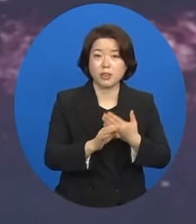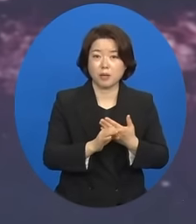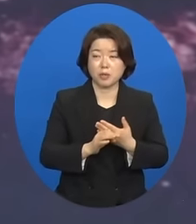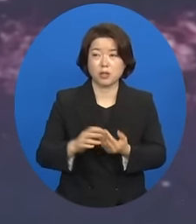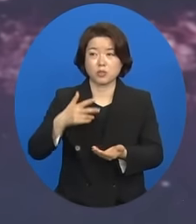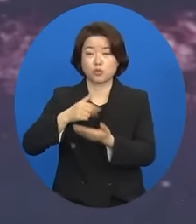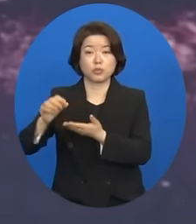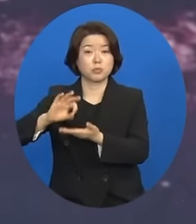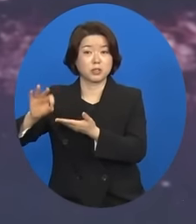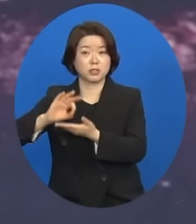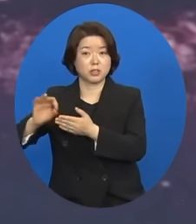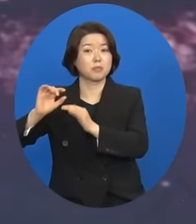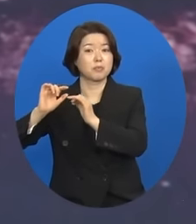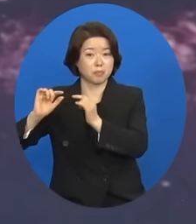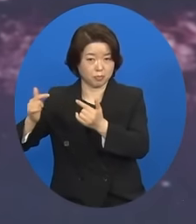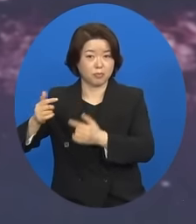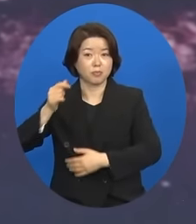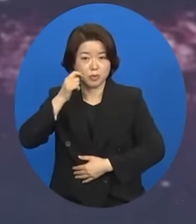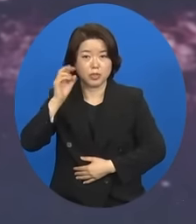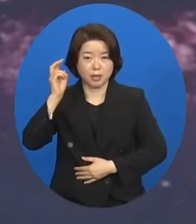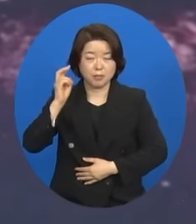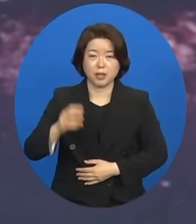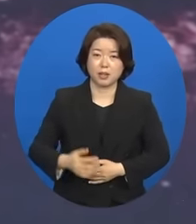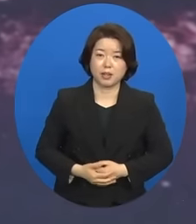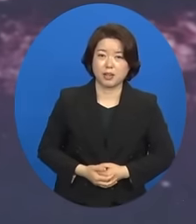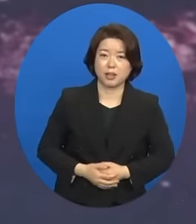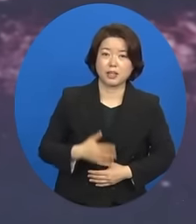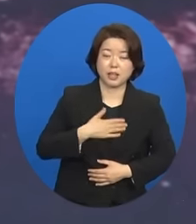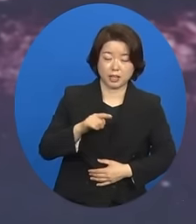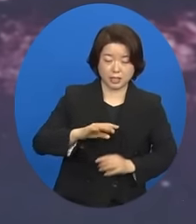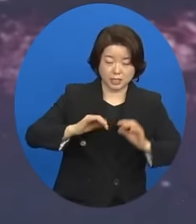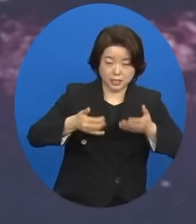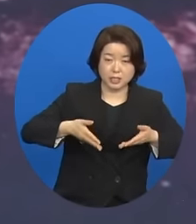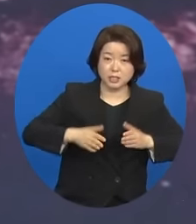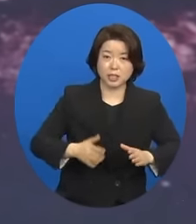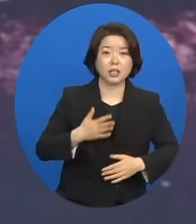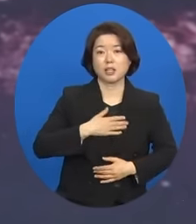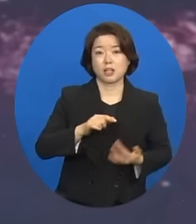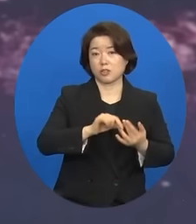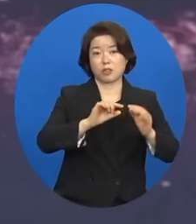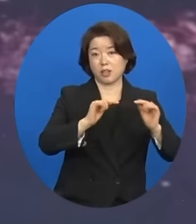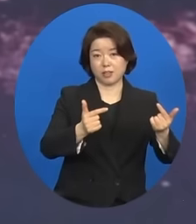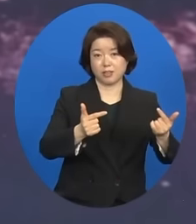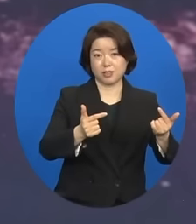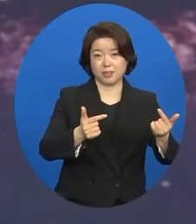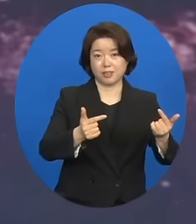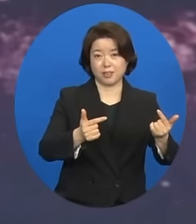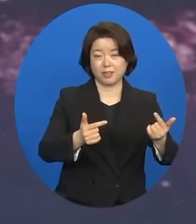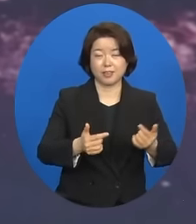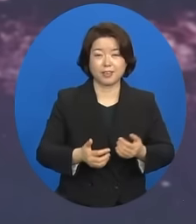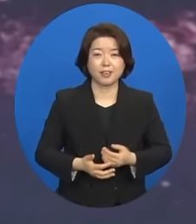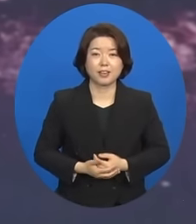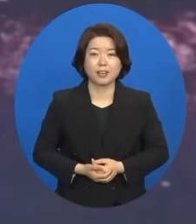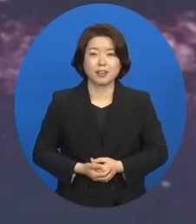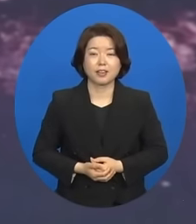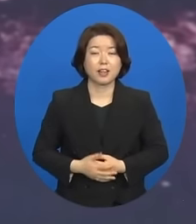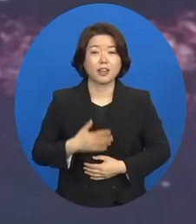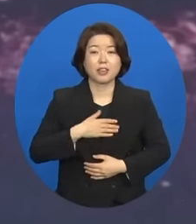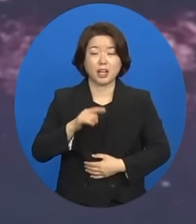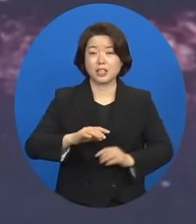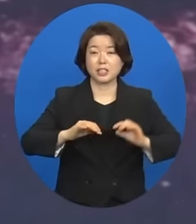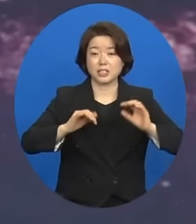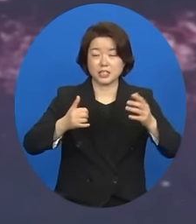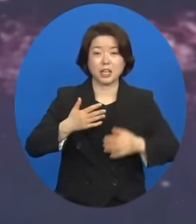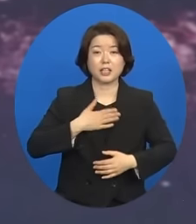쓰임받지 못했을 겁니다 제가이 세상에 태어난 거 제 선택 아닙니다 나는이 세상에